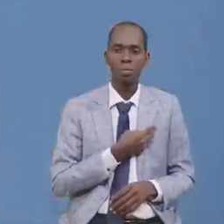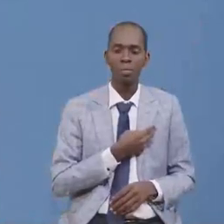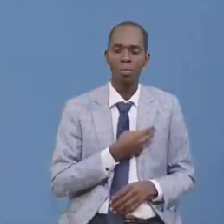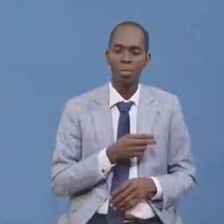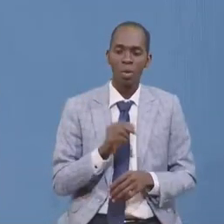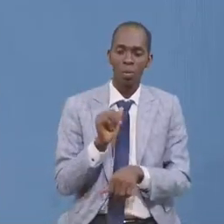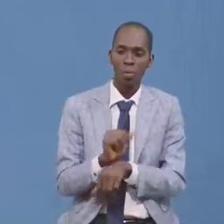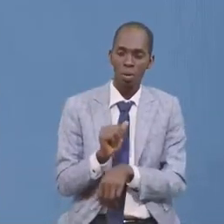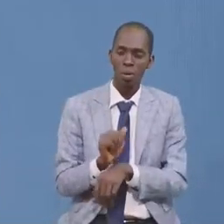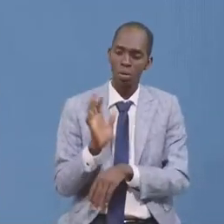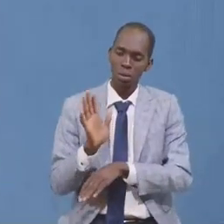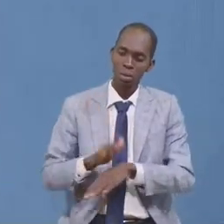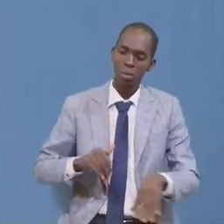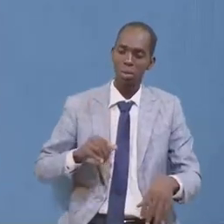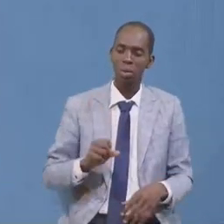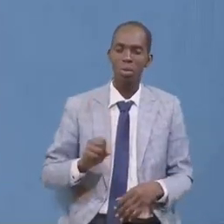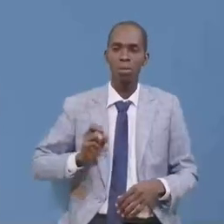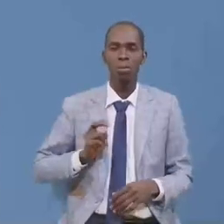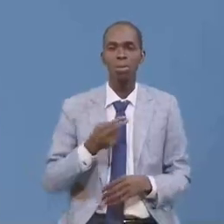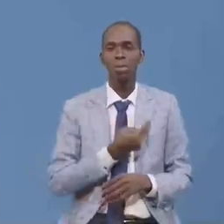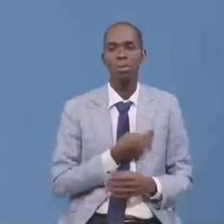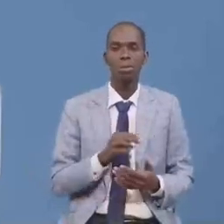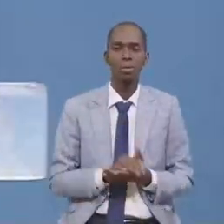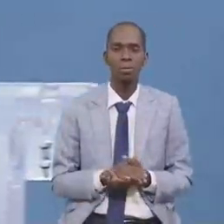La profession nous appelle.